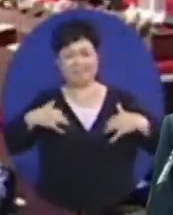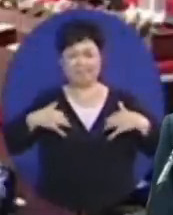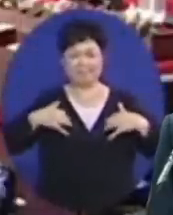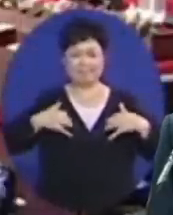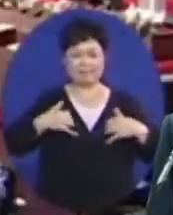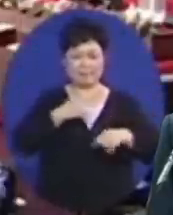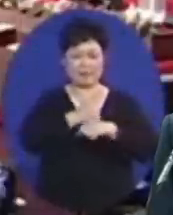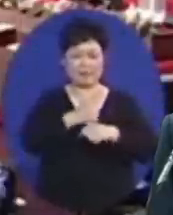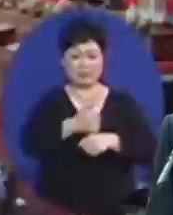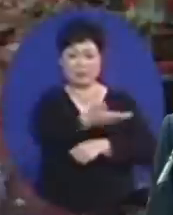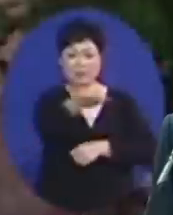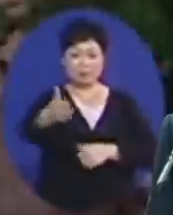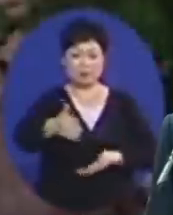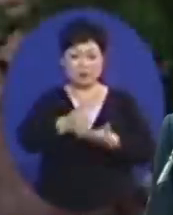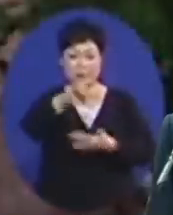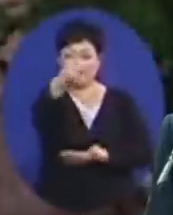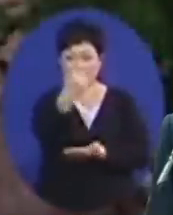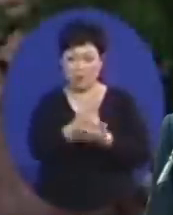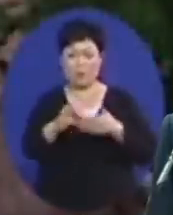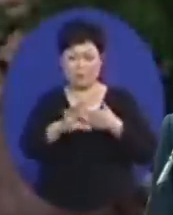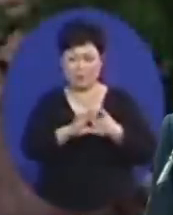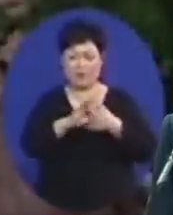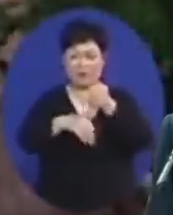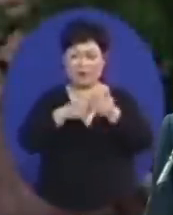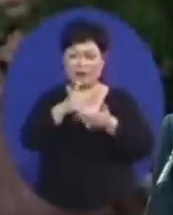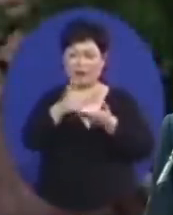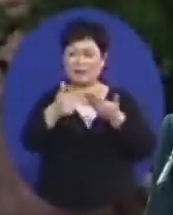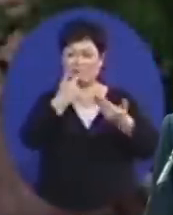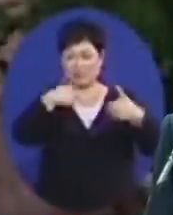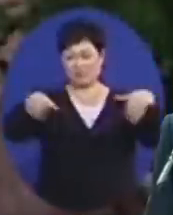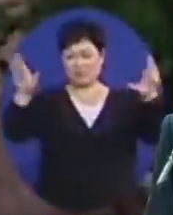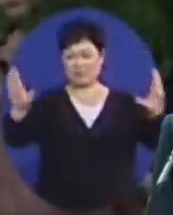여러분이 주님께 돌아오면 하나님은 천사들과 함께